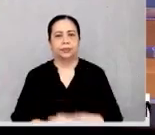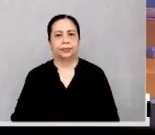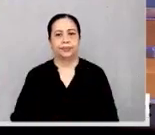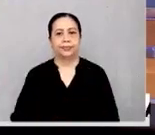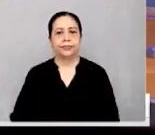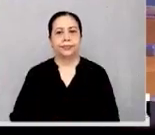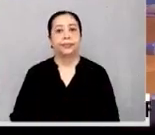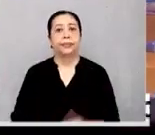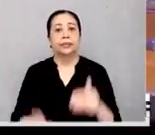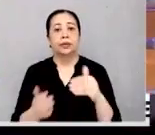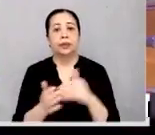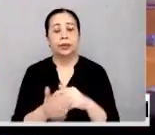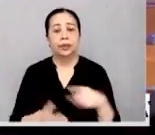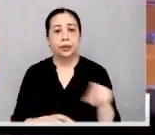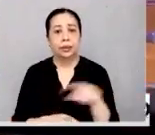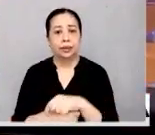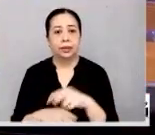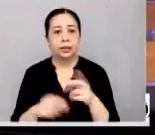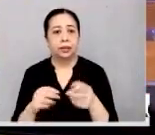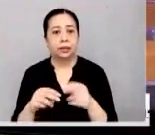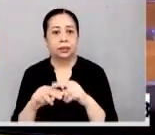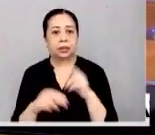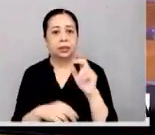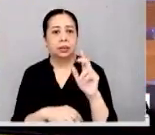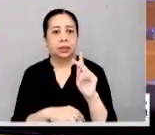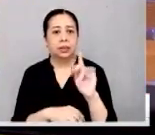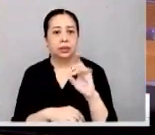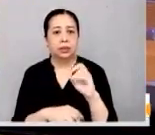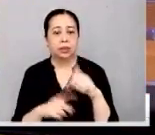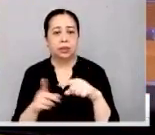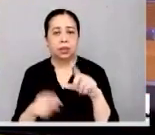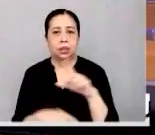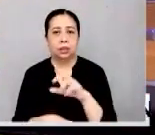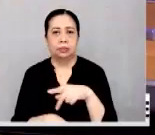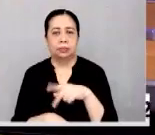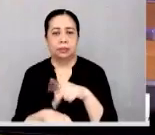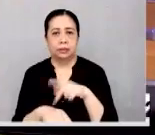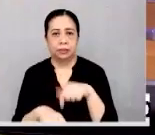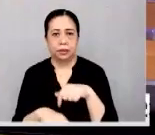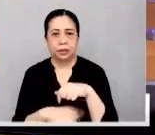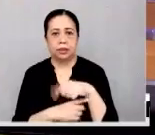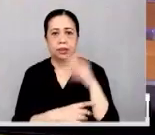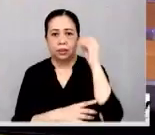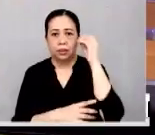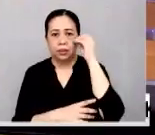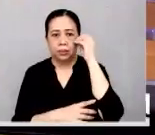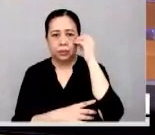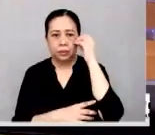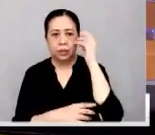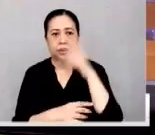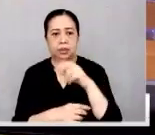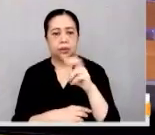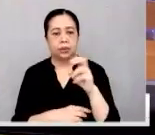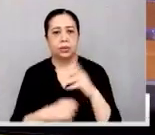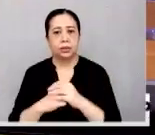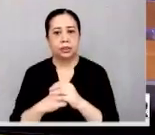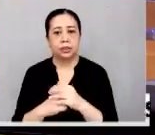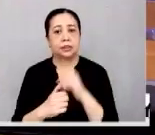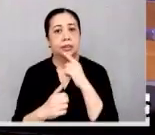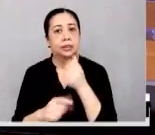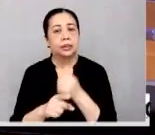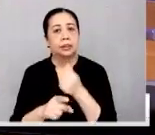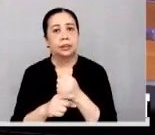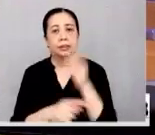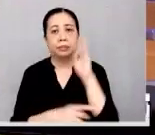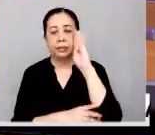Pumalo ulit sa 200 piso ang presyo ng kada kilo ng lokal na pulang sibuyas sa trabaho market. Mismong si Pangulong Bongbong Marcos